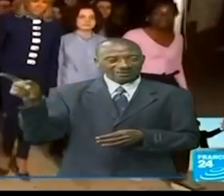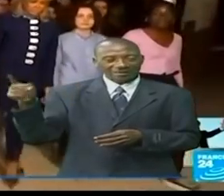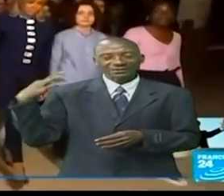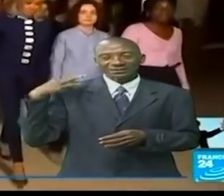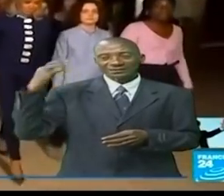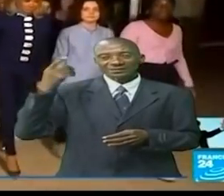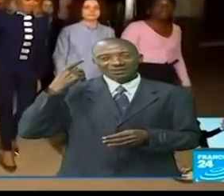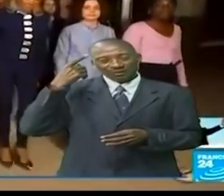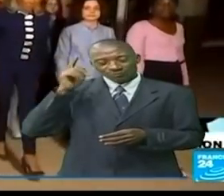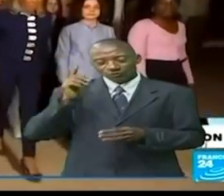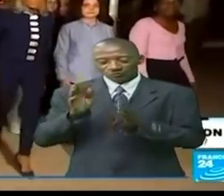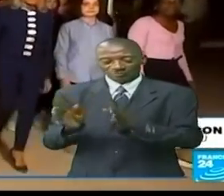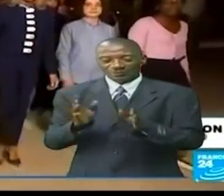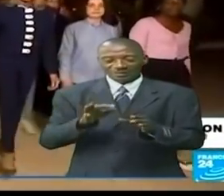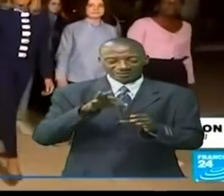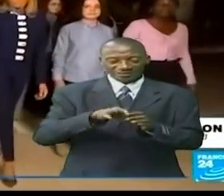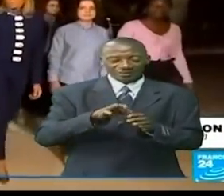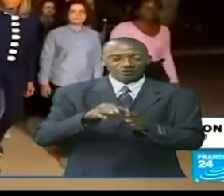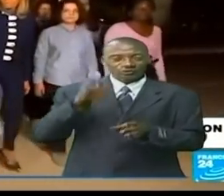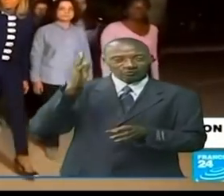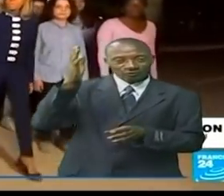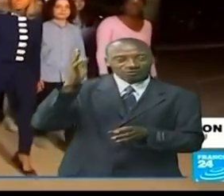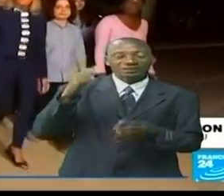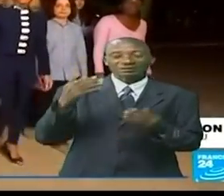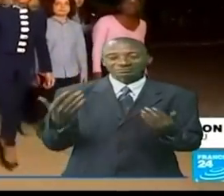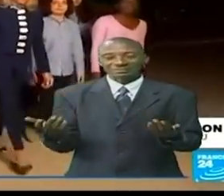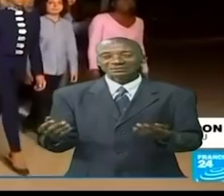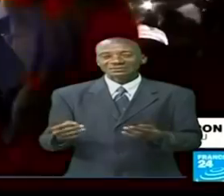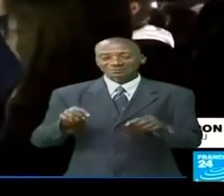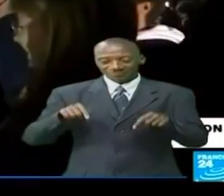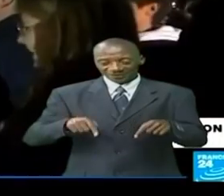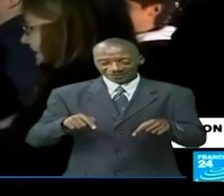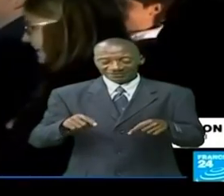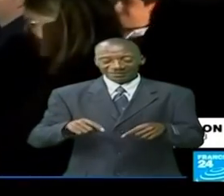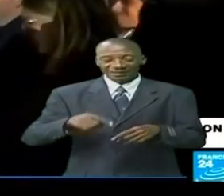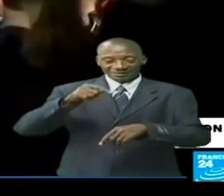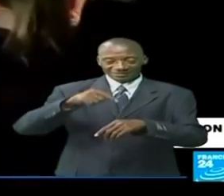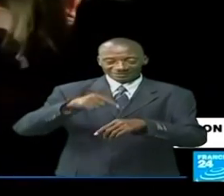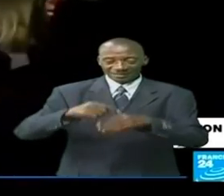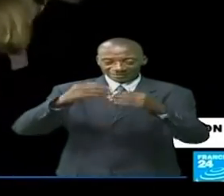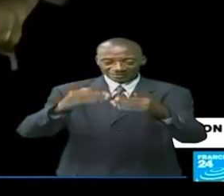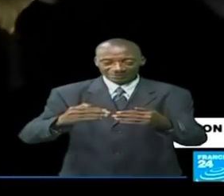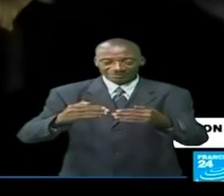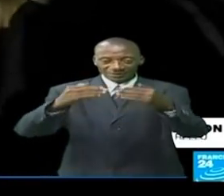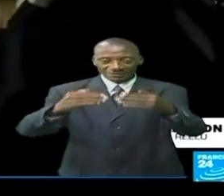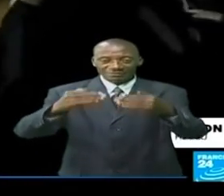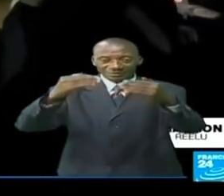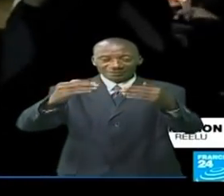son parti. La prochaine étape, ce sont les législatives qui va déterminer la suite dans la